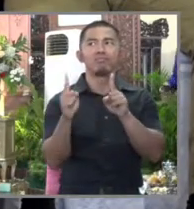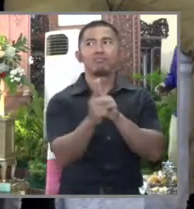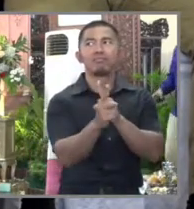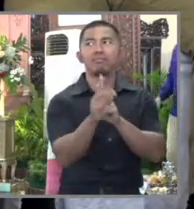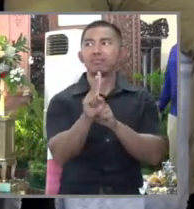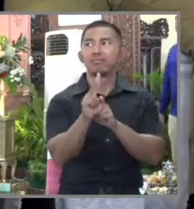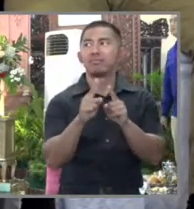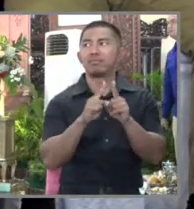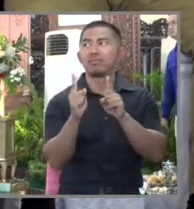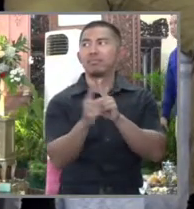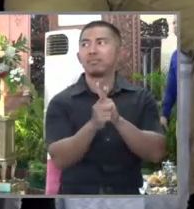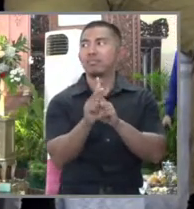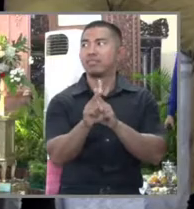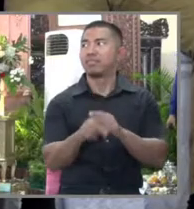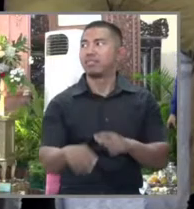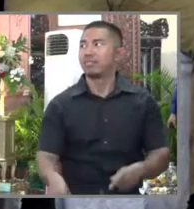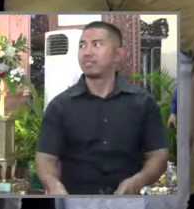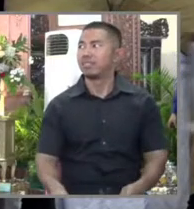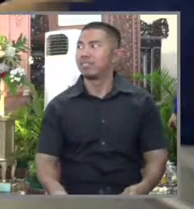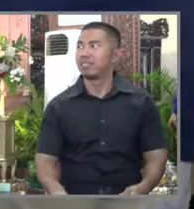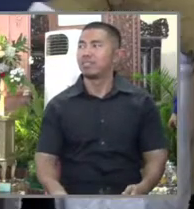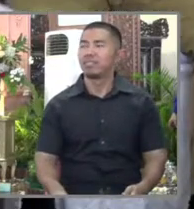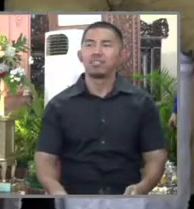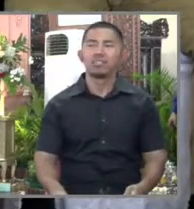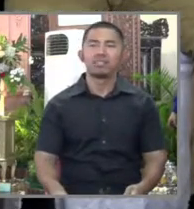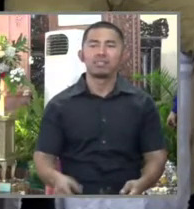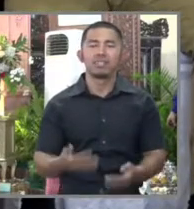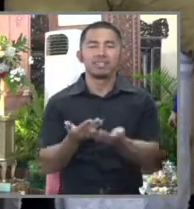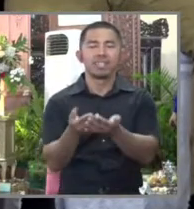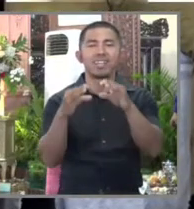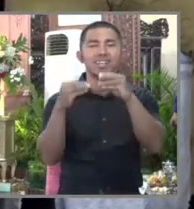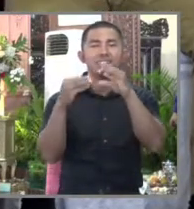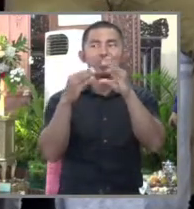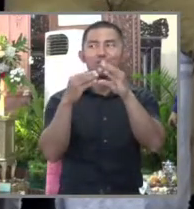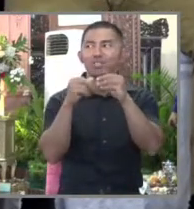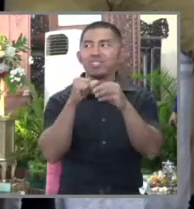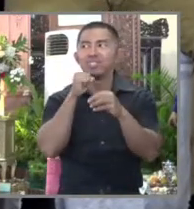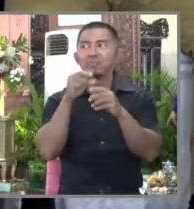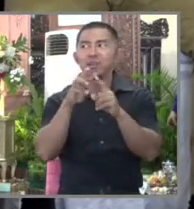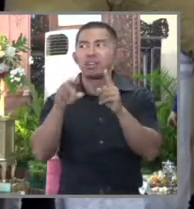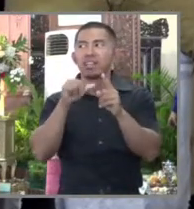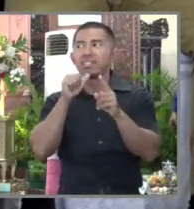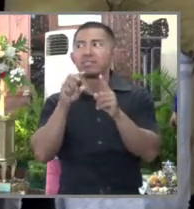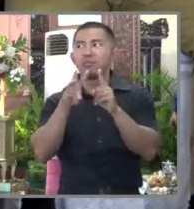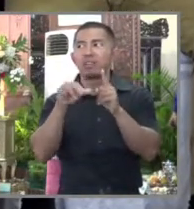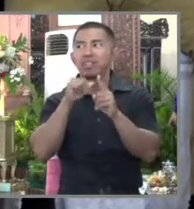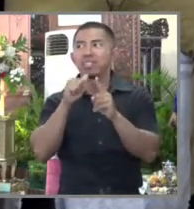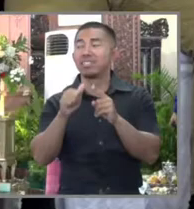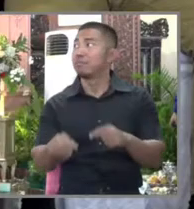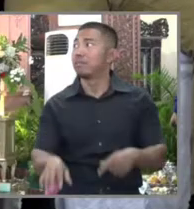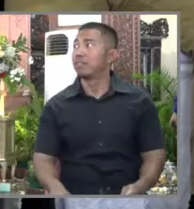demokrasi. Silakan berembuk siapa yang mewakili. Dah, rong jam tak enteni.